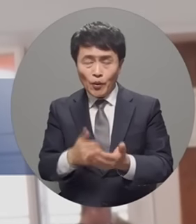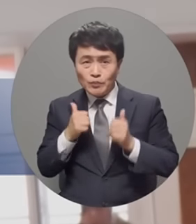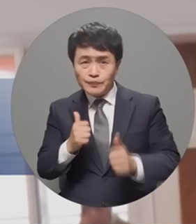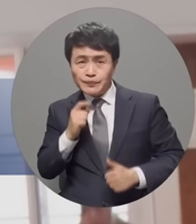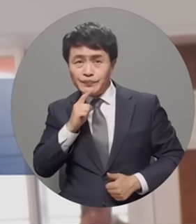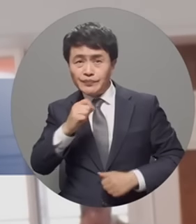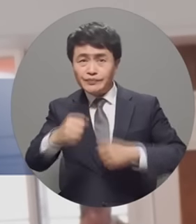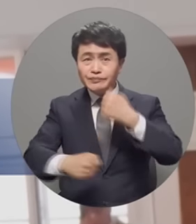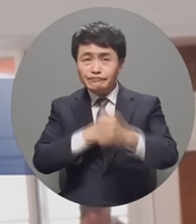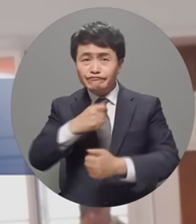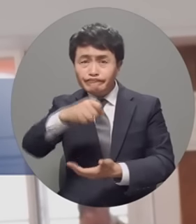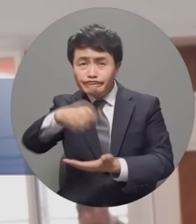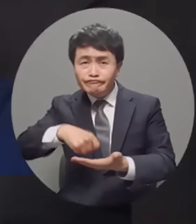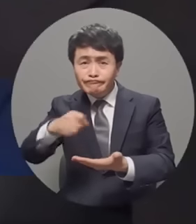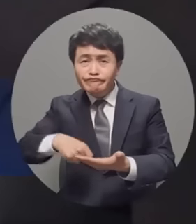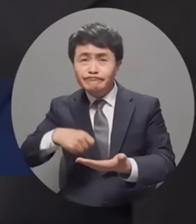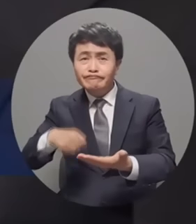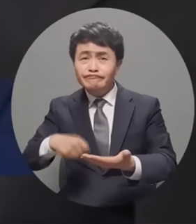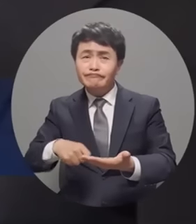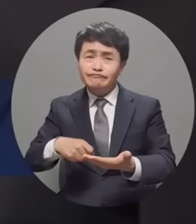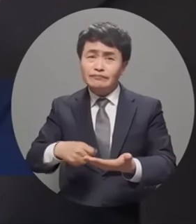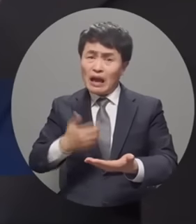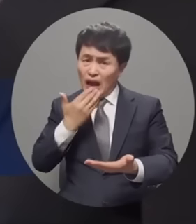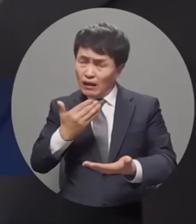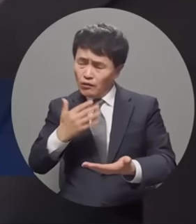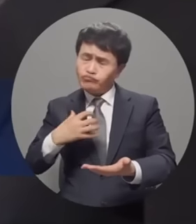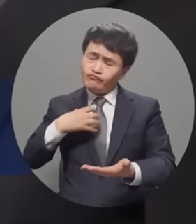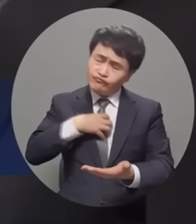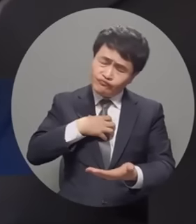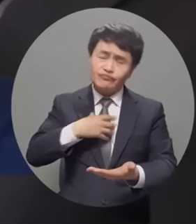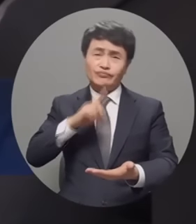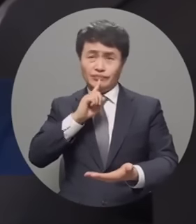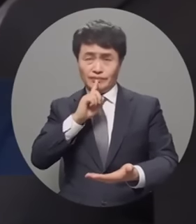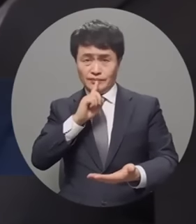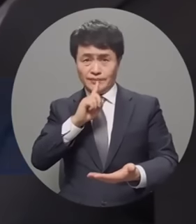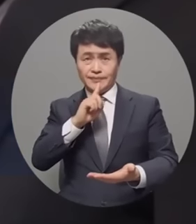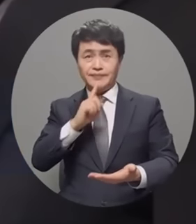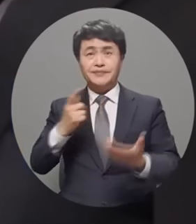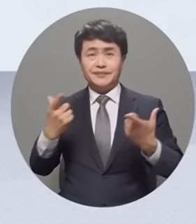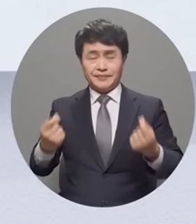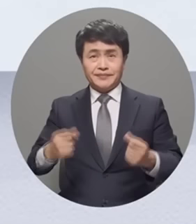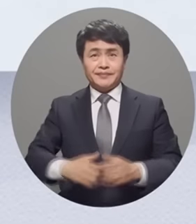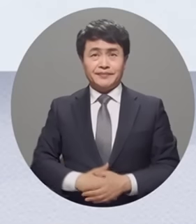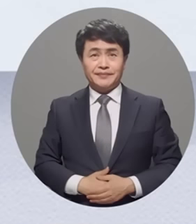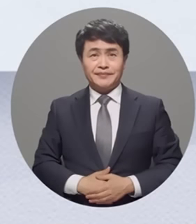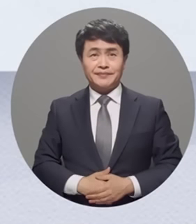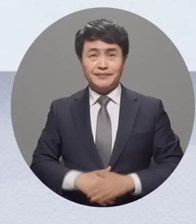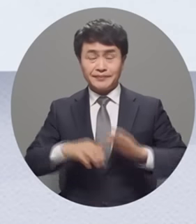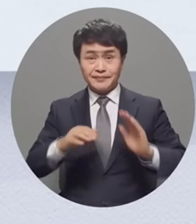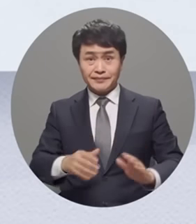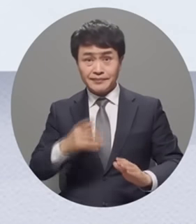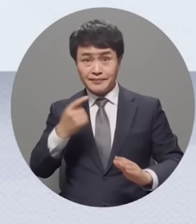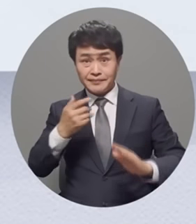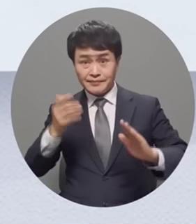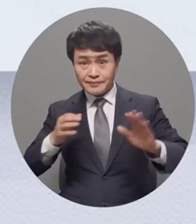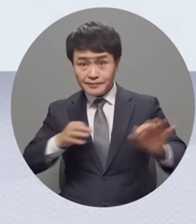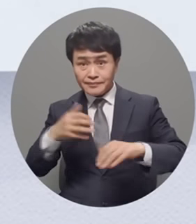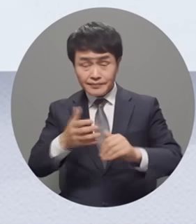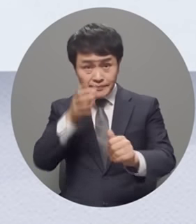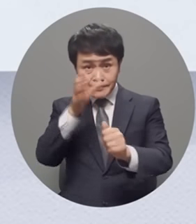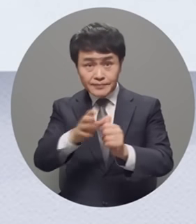la capacité des journalistes à pouvoir enquêter librement sans autocensure et sans poursuite judiciaire. 공영방송 경영진을 임명할